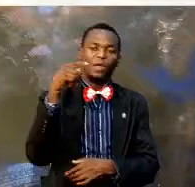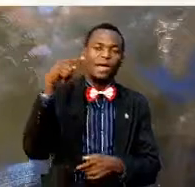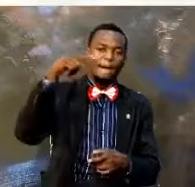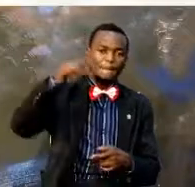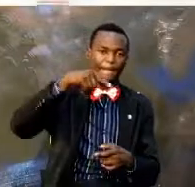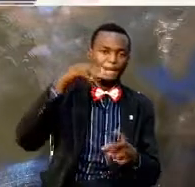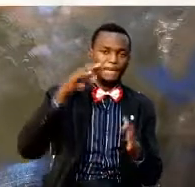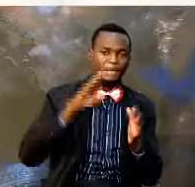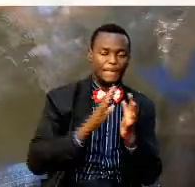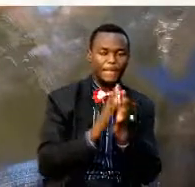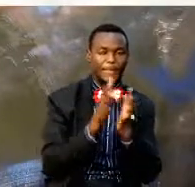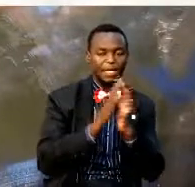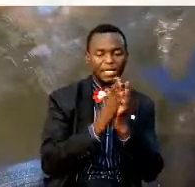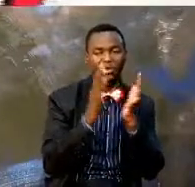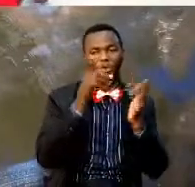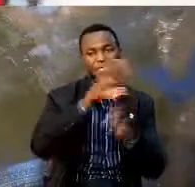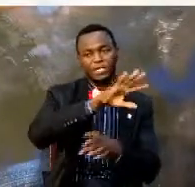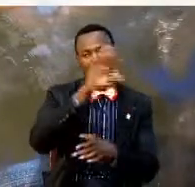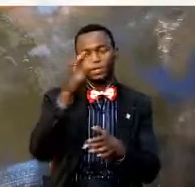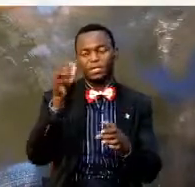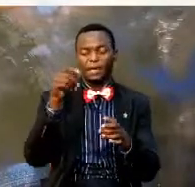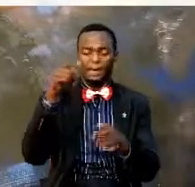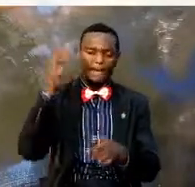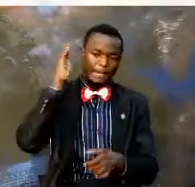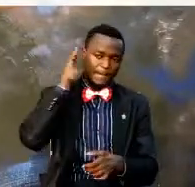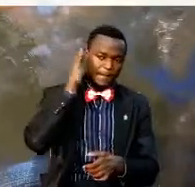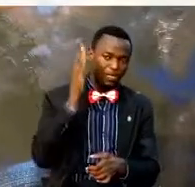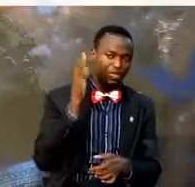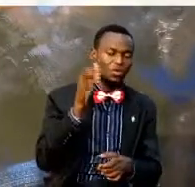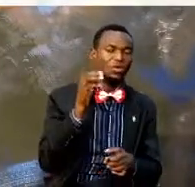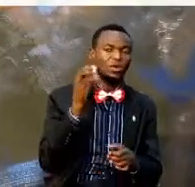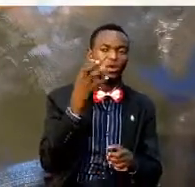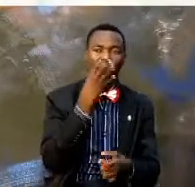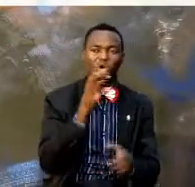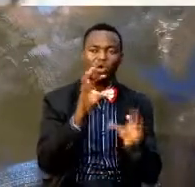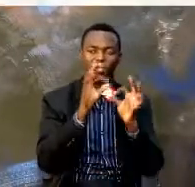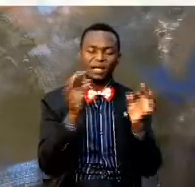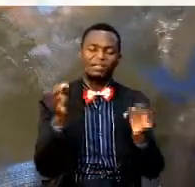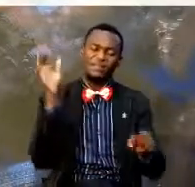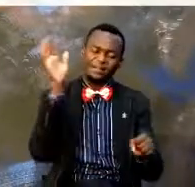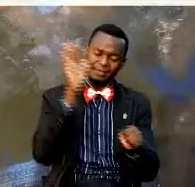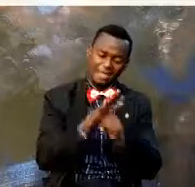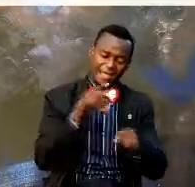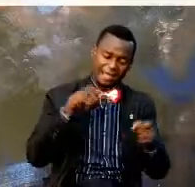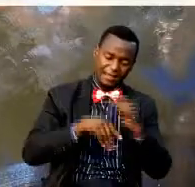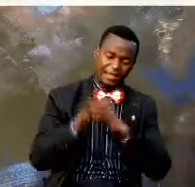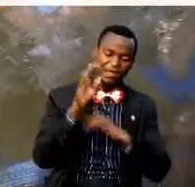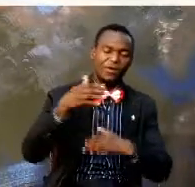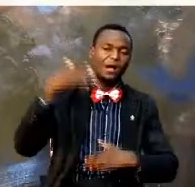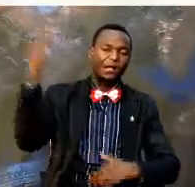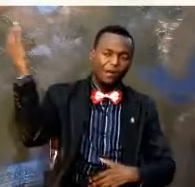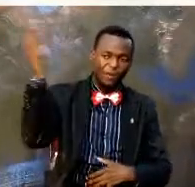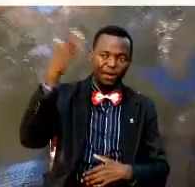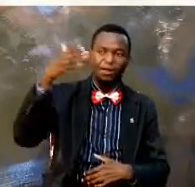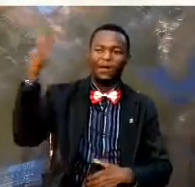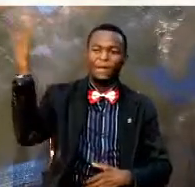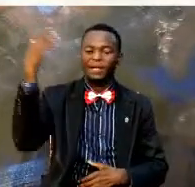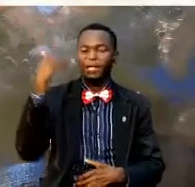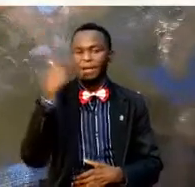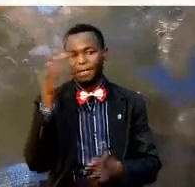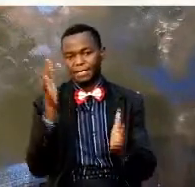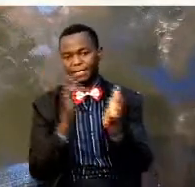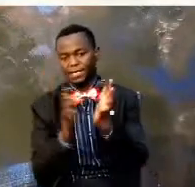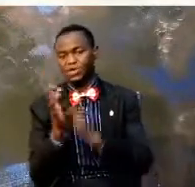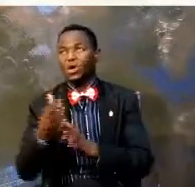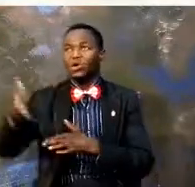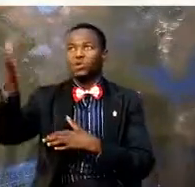Pentekoste, Petro na mitume, Roho Mtakatifu alijawa ndani yao, akawahubiria habari za Yesu. Huyu ni Mungu